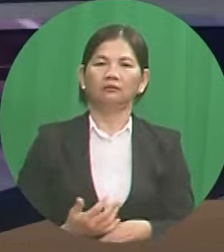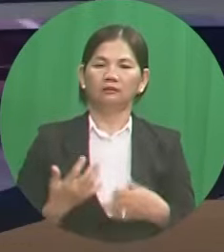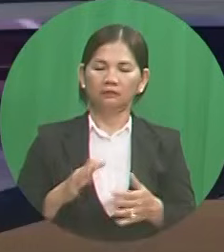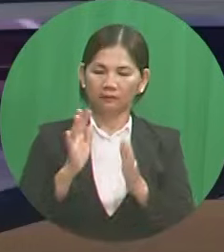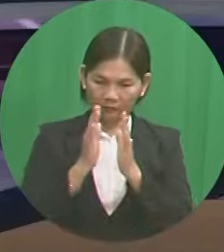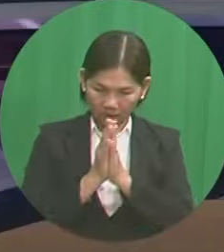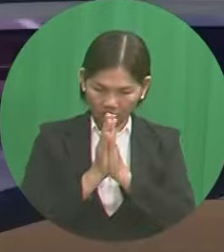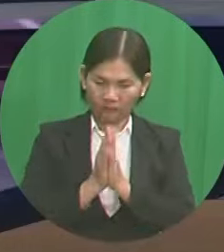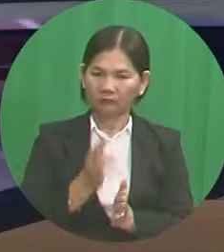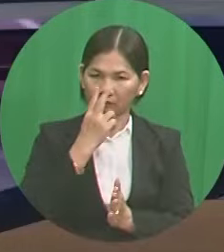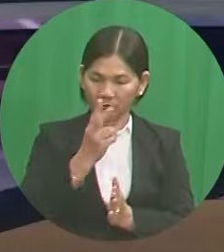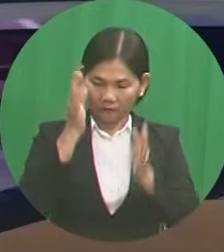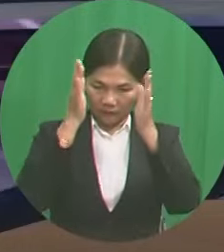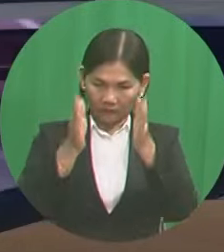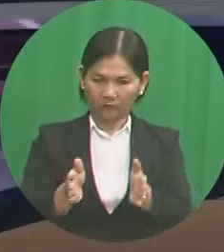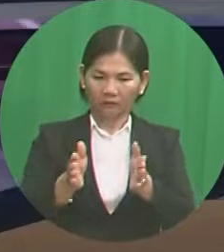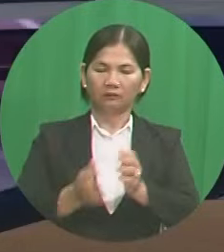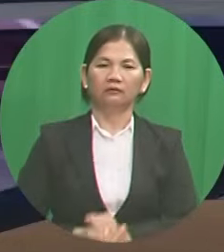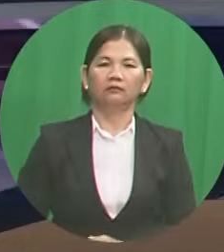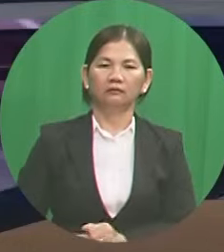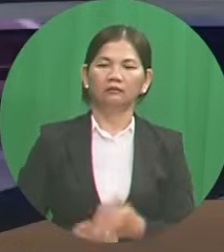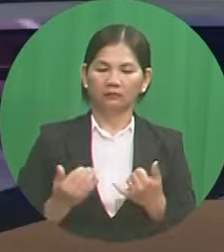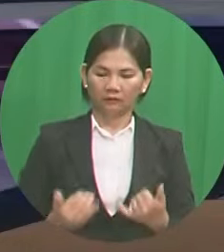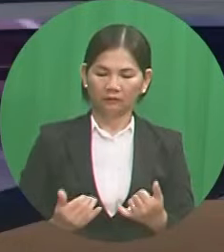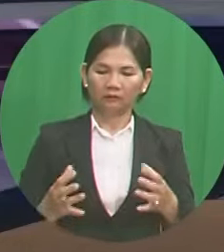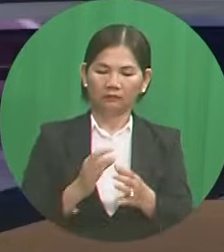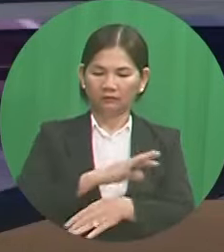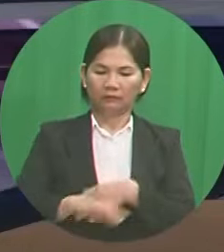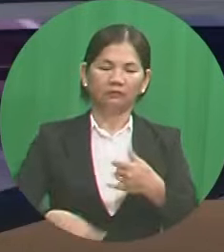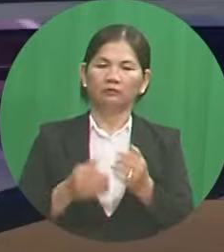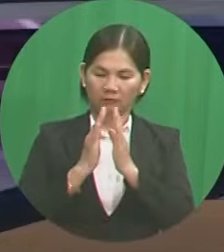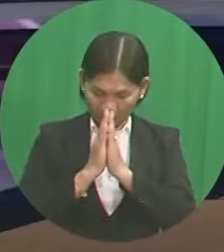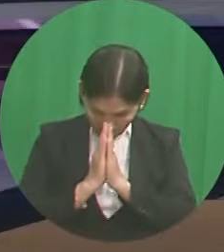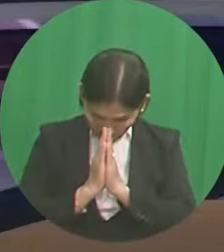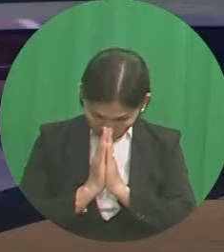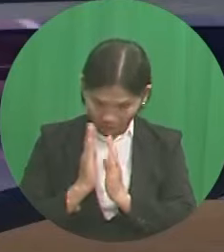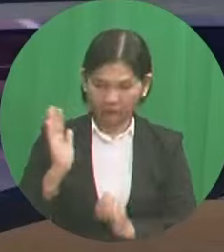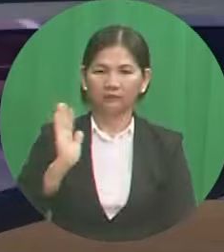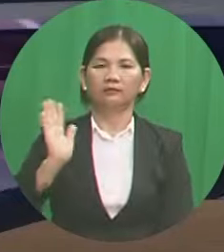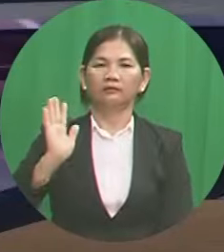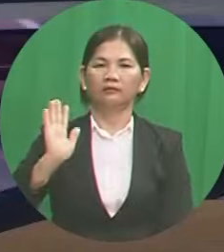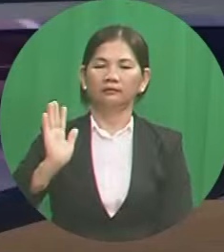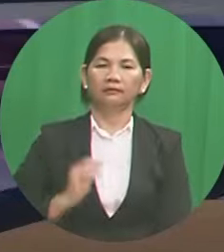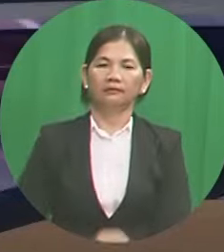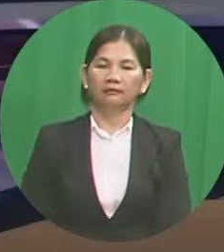សូមថ្លែងអំណរគុណចំពោះការតាមដានទស្សនារបស់លោកអ្នកខ្ញុំបាទរួមទាំងក្រុមការងារសូមអរគុណសូមគោរពលា